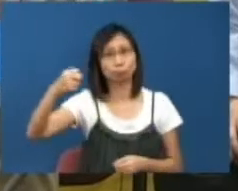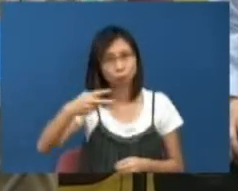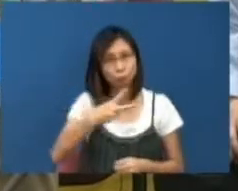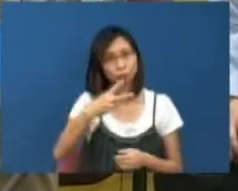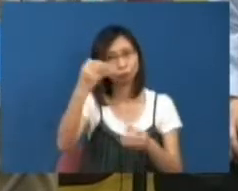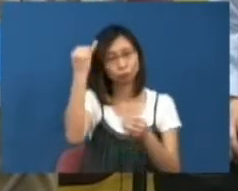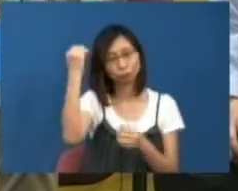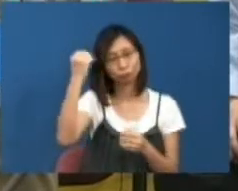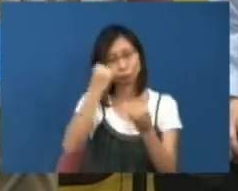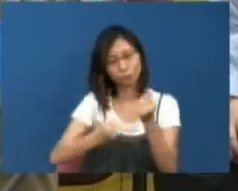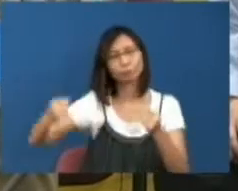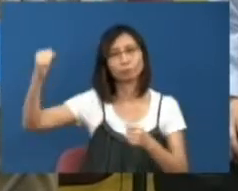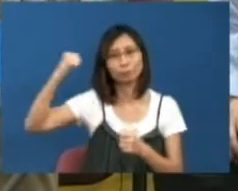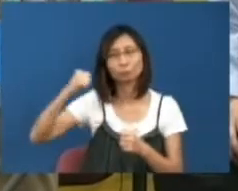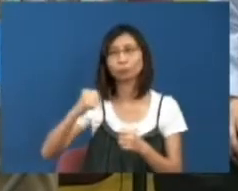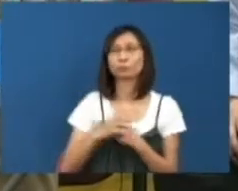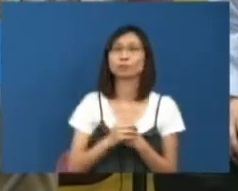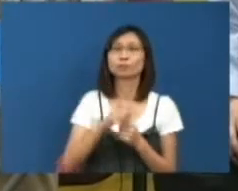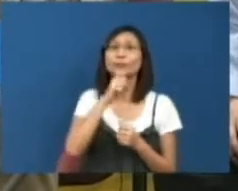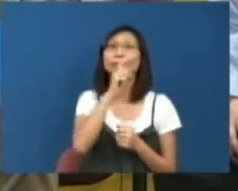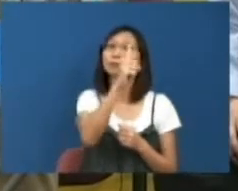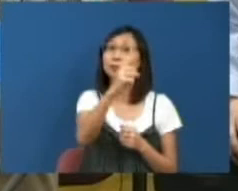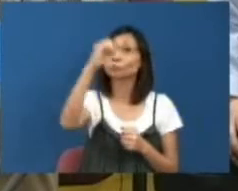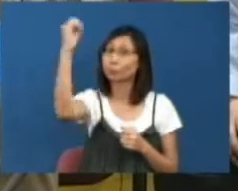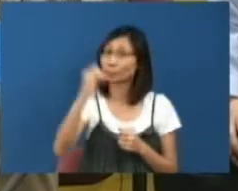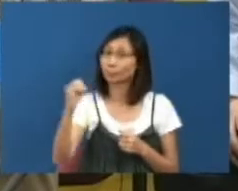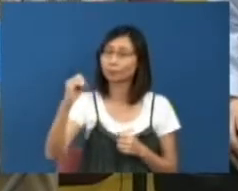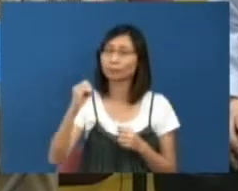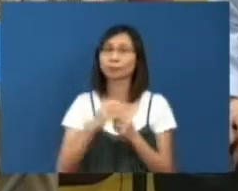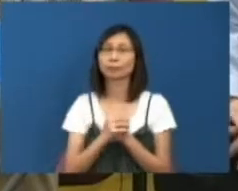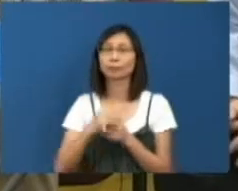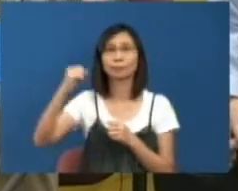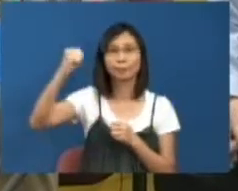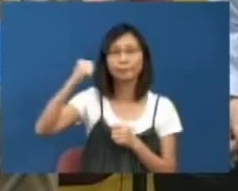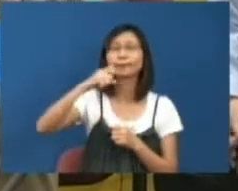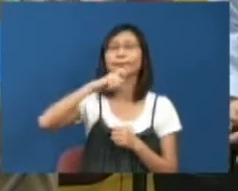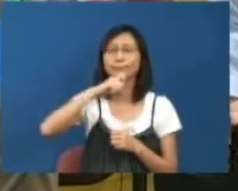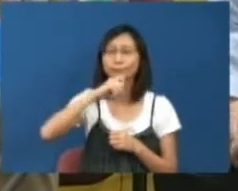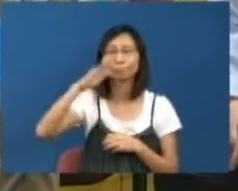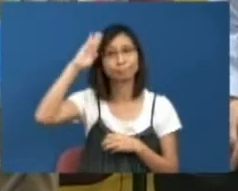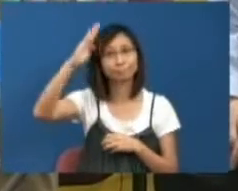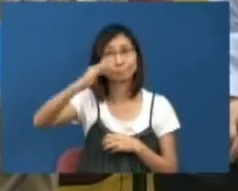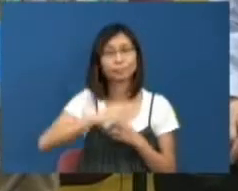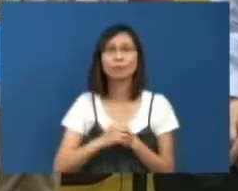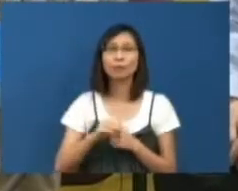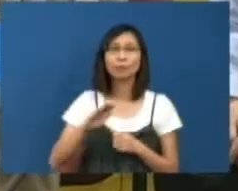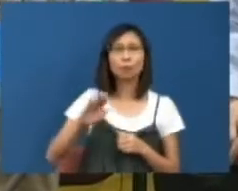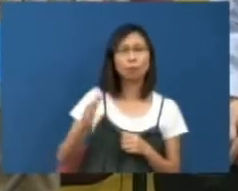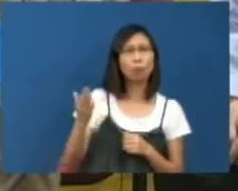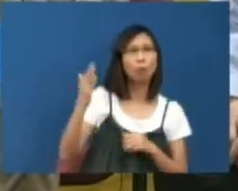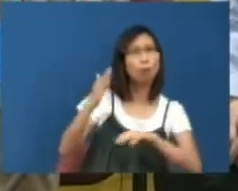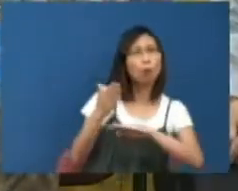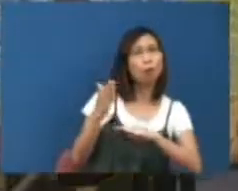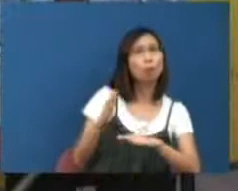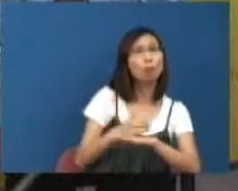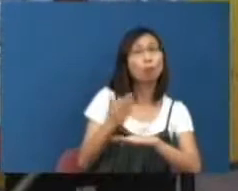能源，有1% 的能量出到嚟啦。 但啱啱天文台講嘛，八月份原